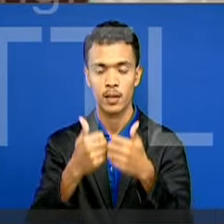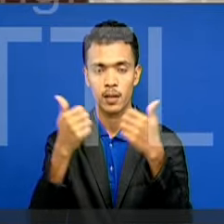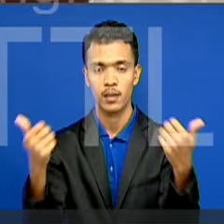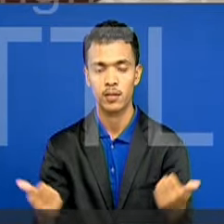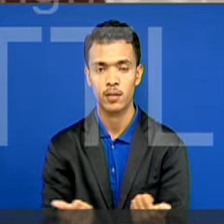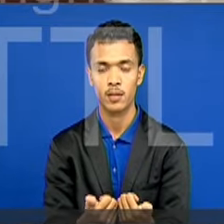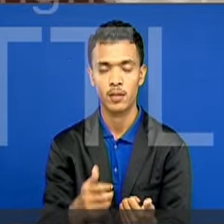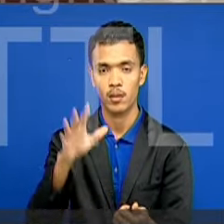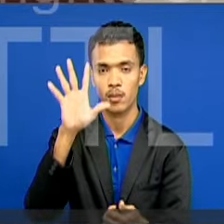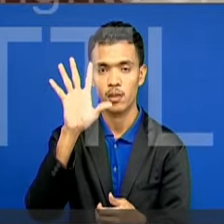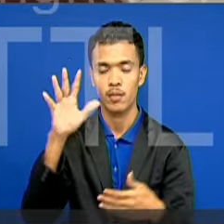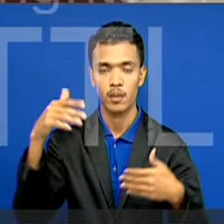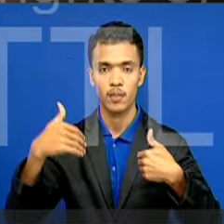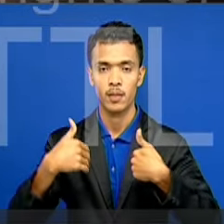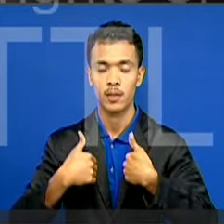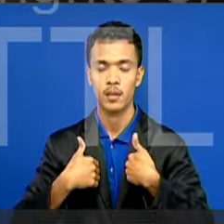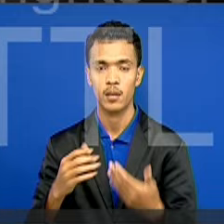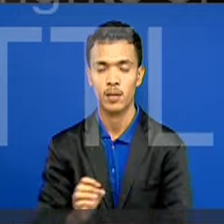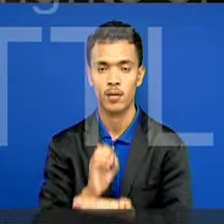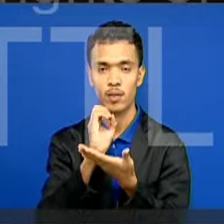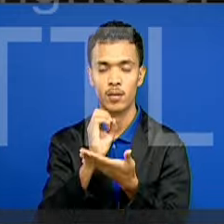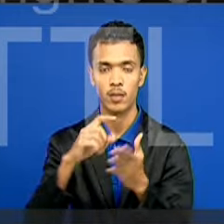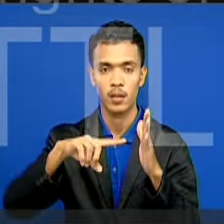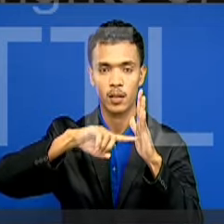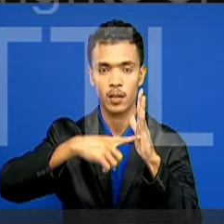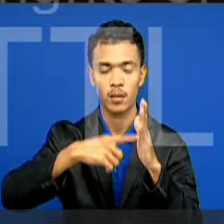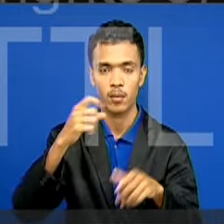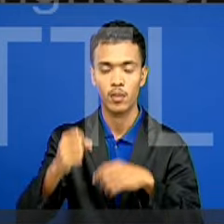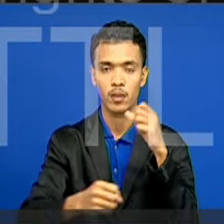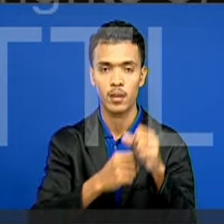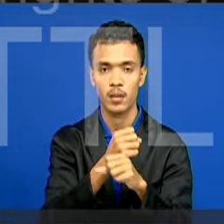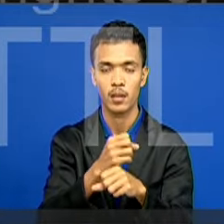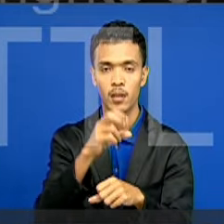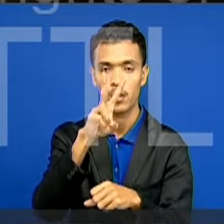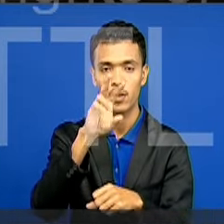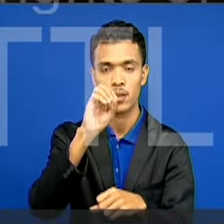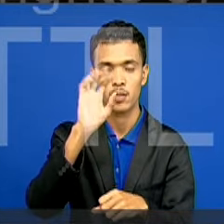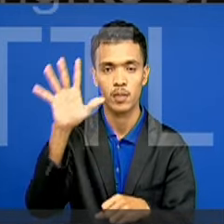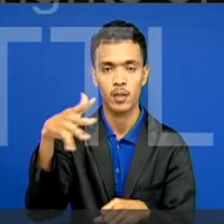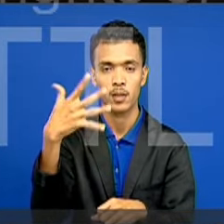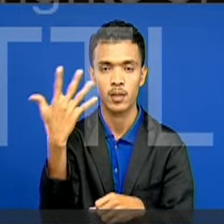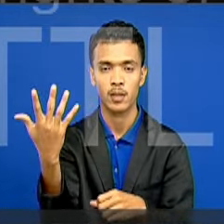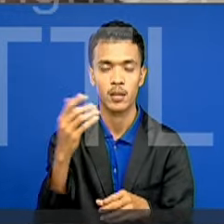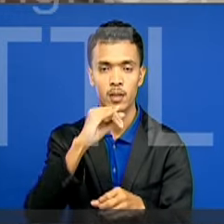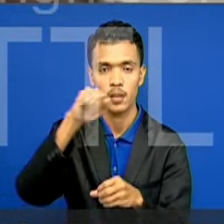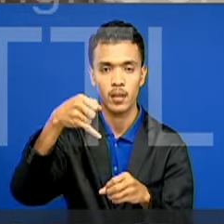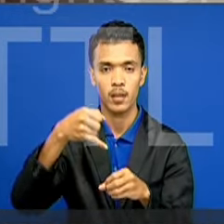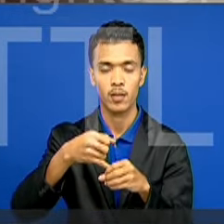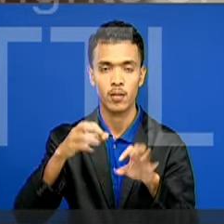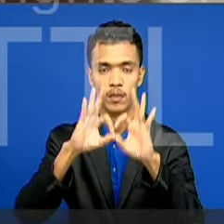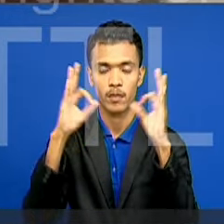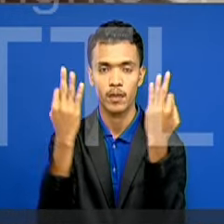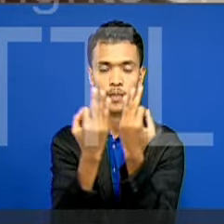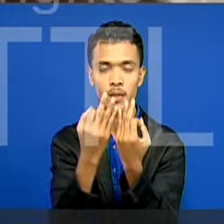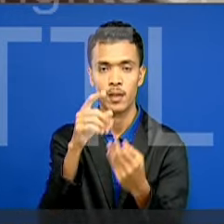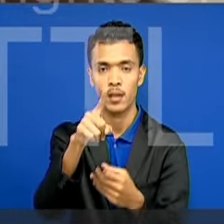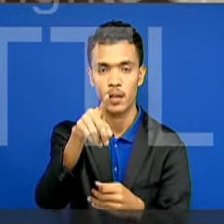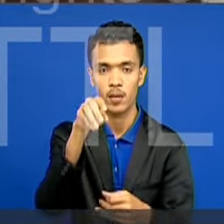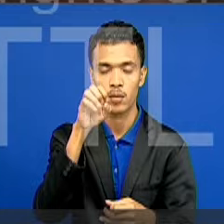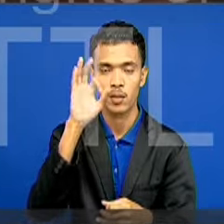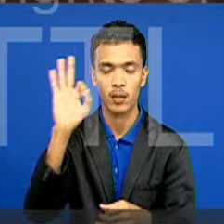Asosiasaun lima nebe existe iha oikusi hahu husitinang rihunrua sanulu resin lima, involve umakain atus ida sanulu